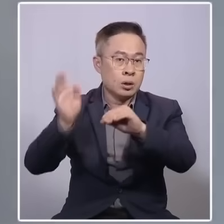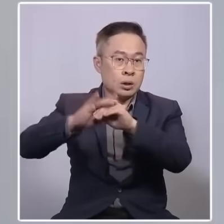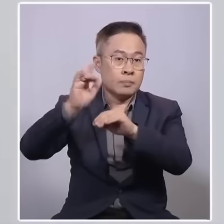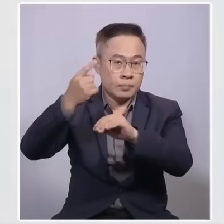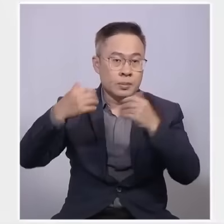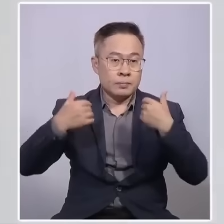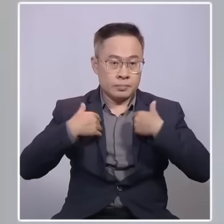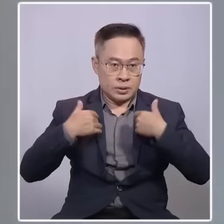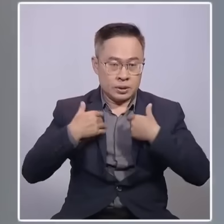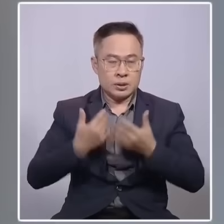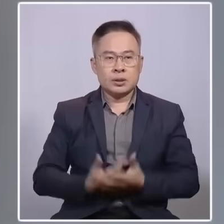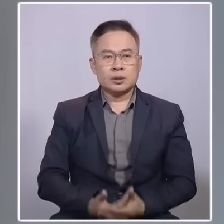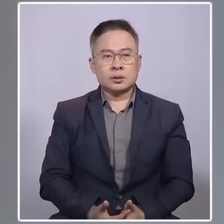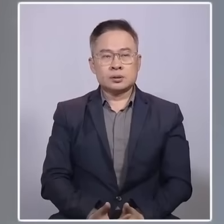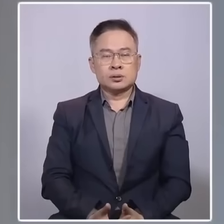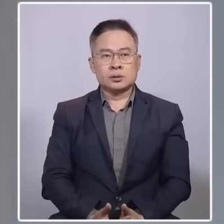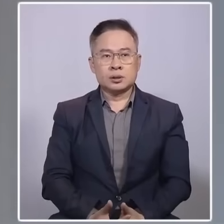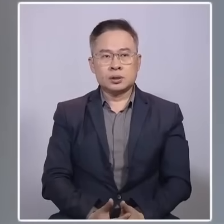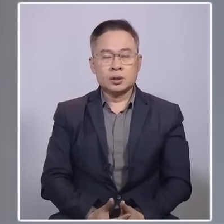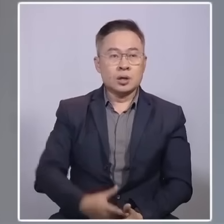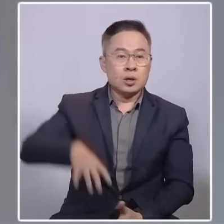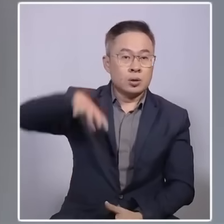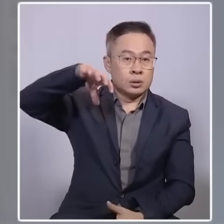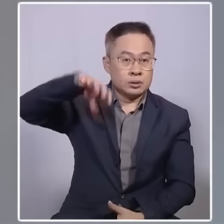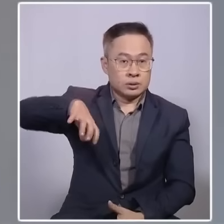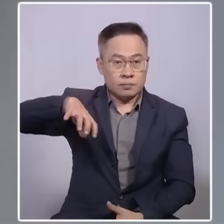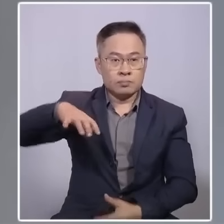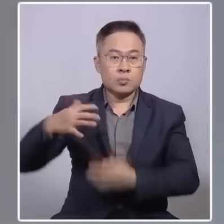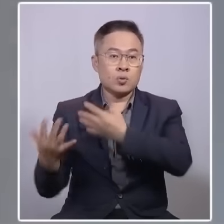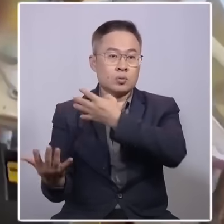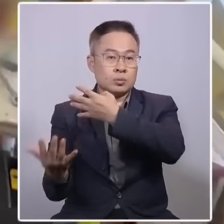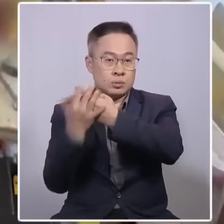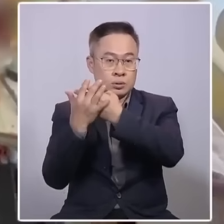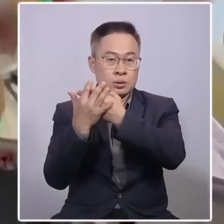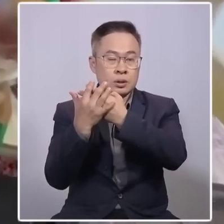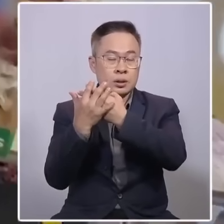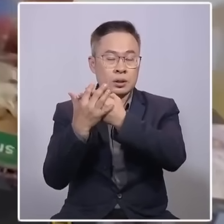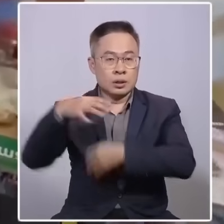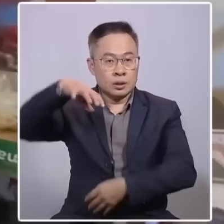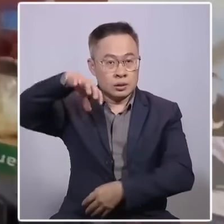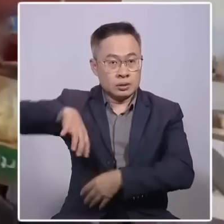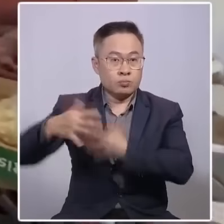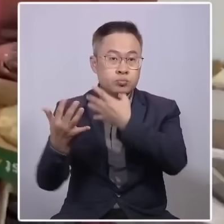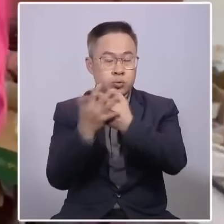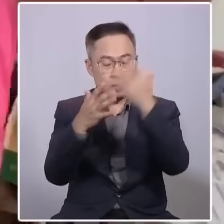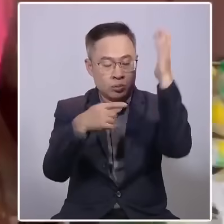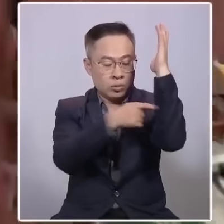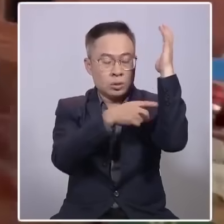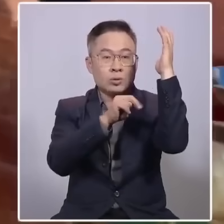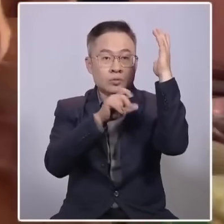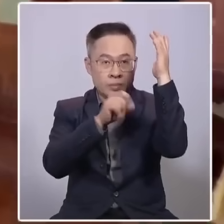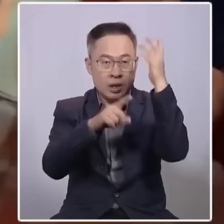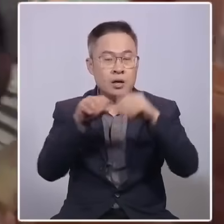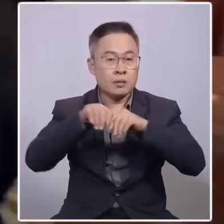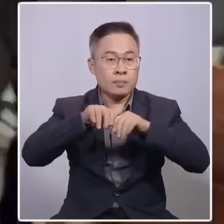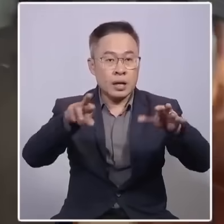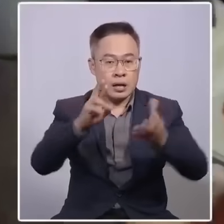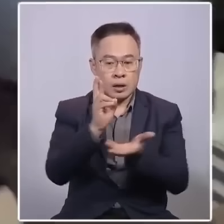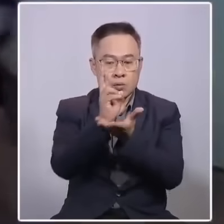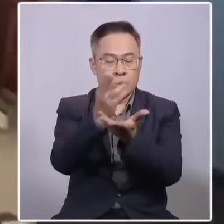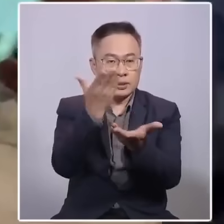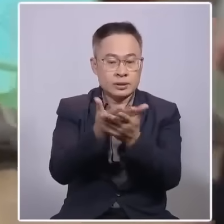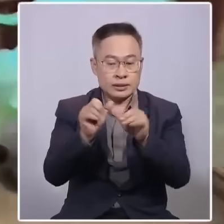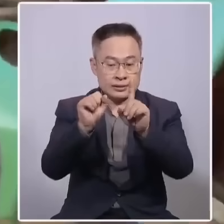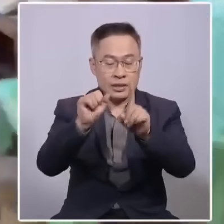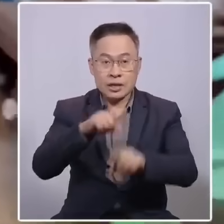ของของเอ่อเรือนจำกลางนครศรีธรรมราชเองก็ขยับค่าหัวนะคะของเสี่ยแป้งนะจาก 100,000เป็น 1ล้านบาทเพราะ